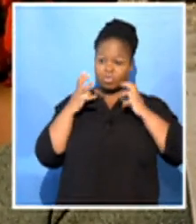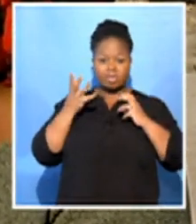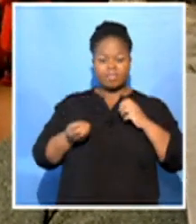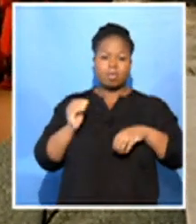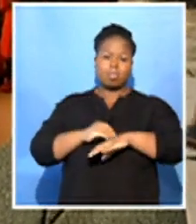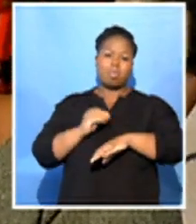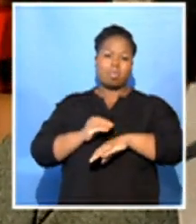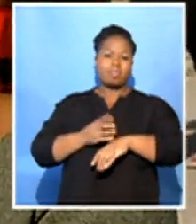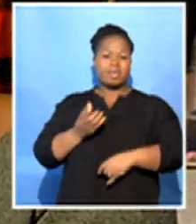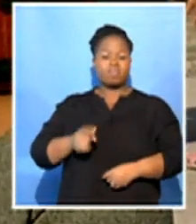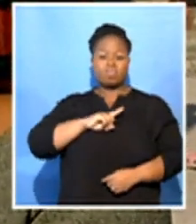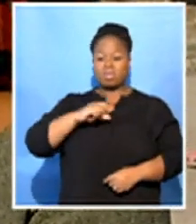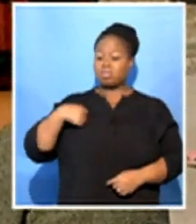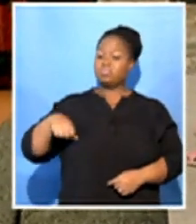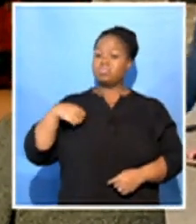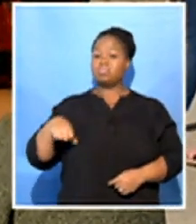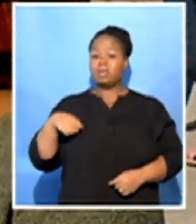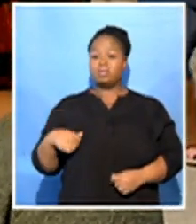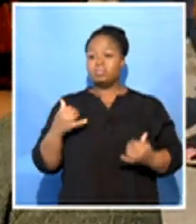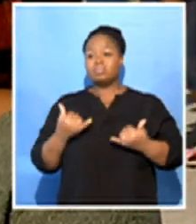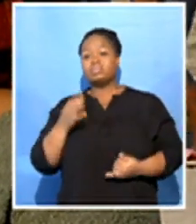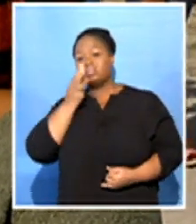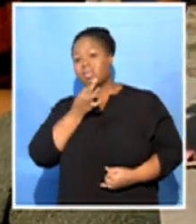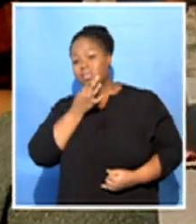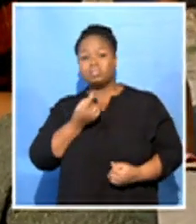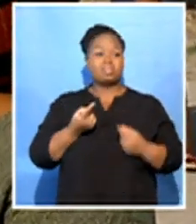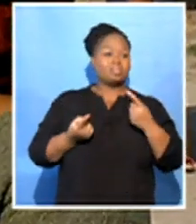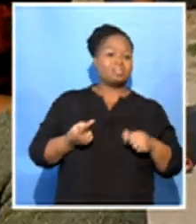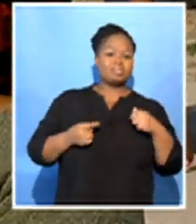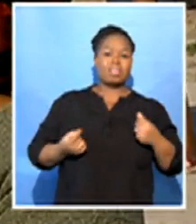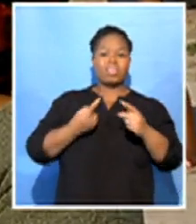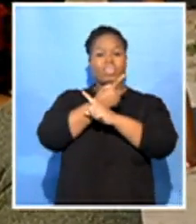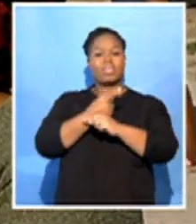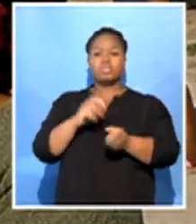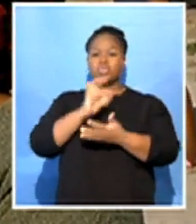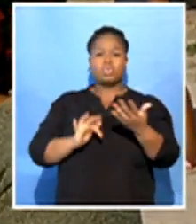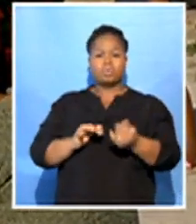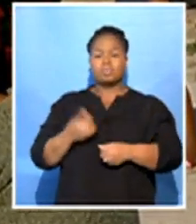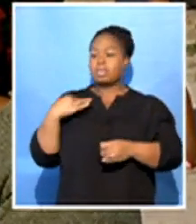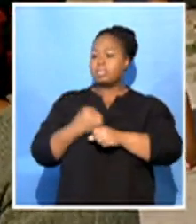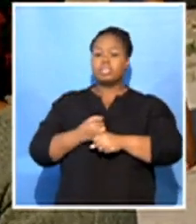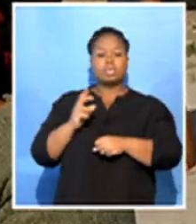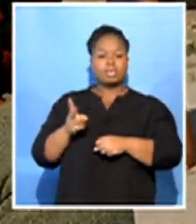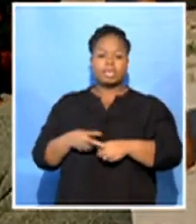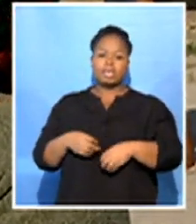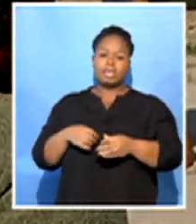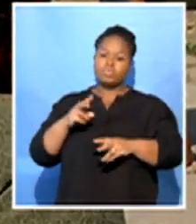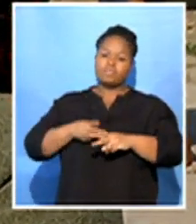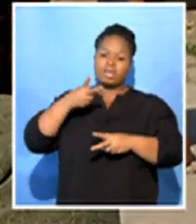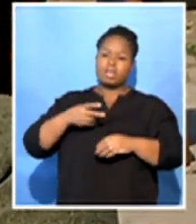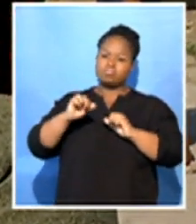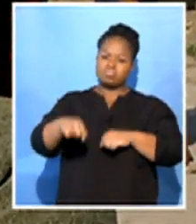kumasipala, namhlanje uthetha le ngomsathethe le, kanti ke kulonyaka kupheleyo ke ngo-October ebesegqibile nathi